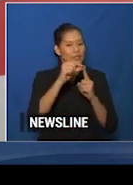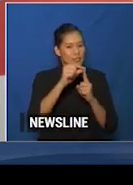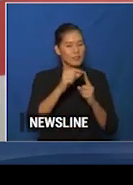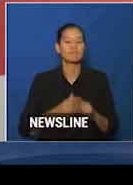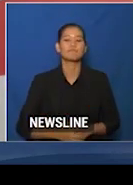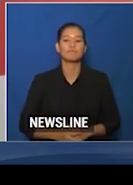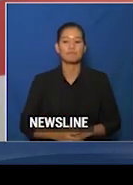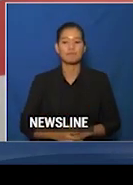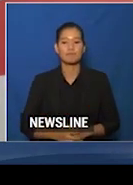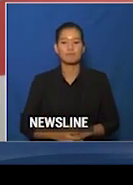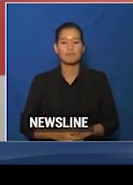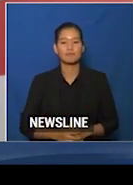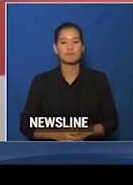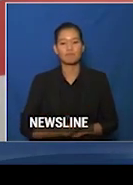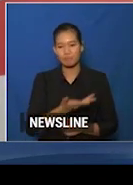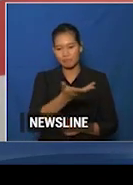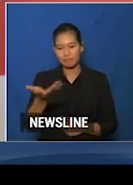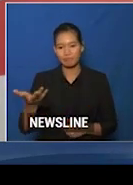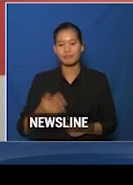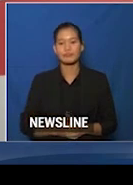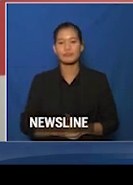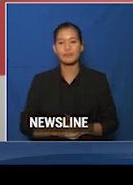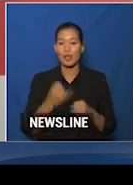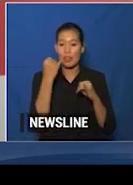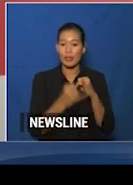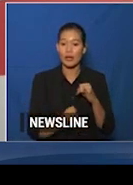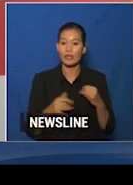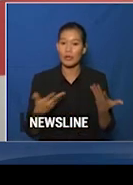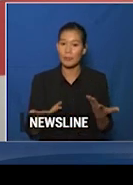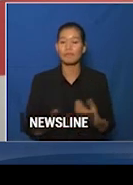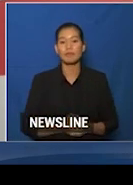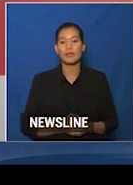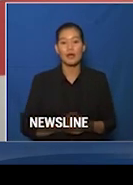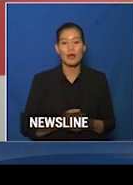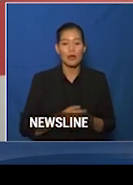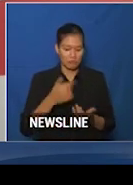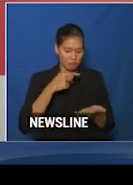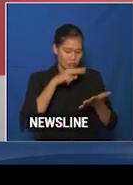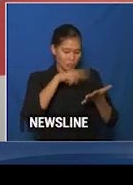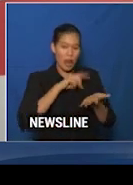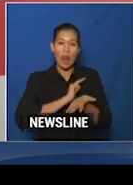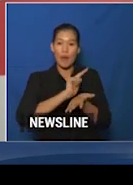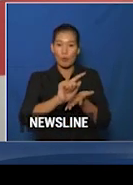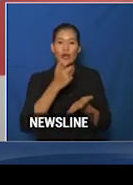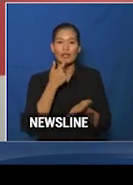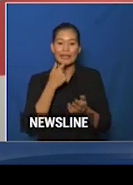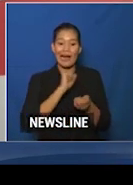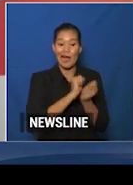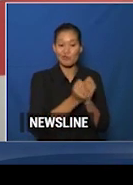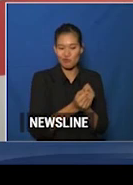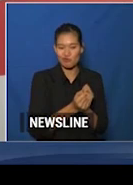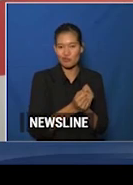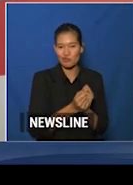it says kalian yang terakhir hari ini akan saya laporkan tentang penambahan kasus